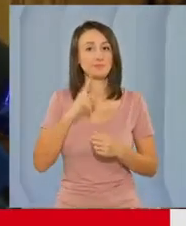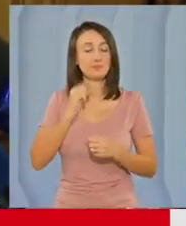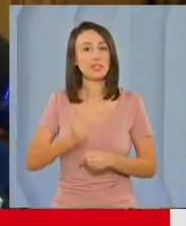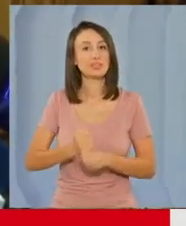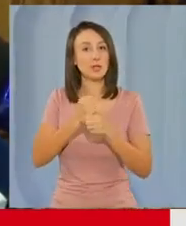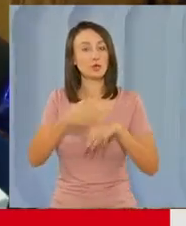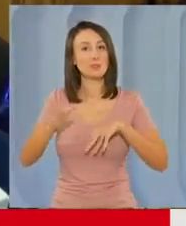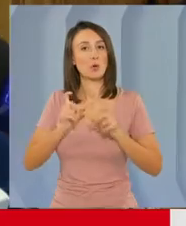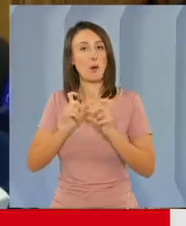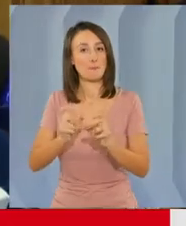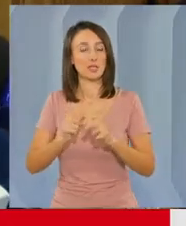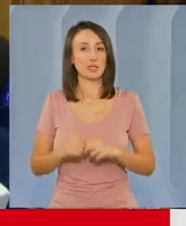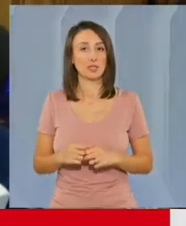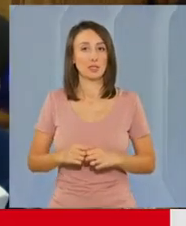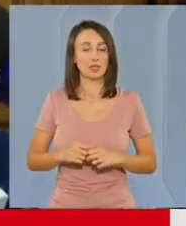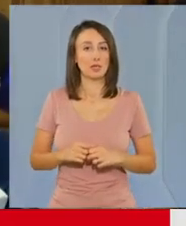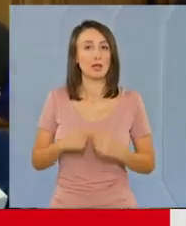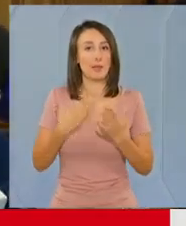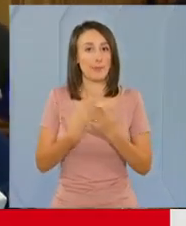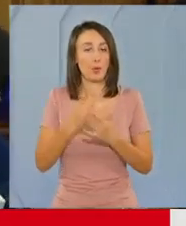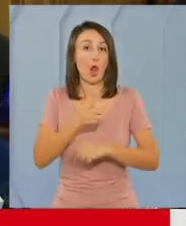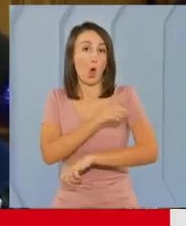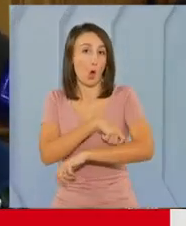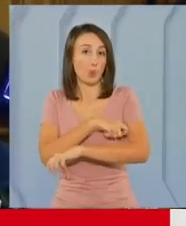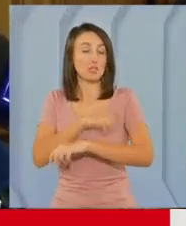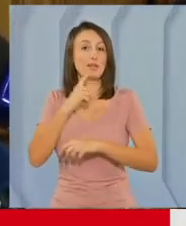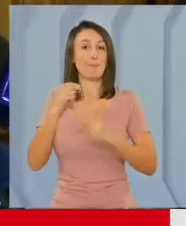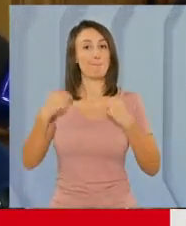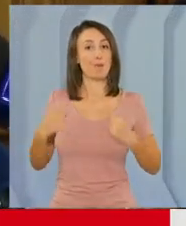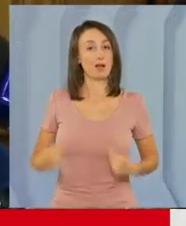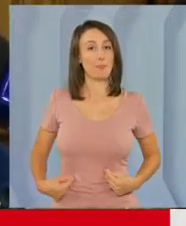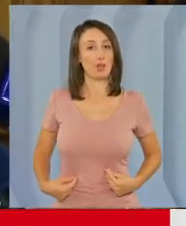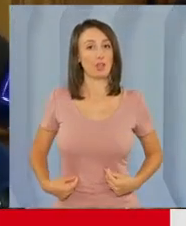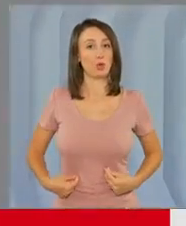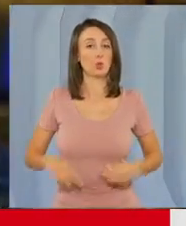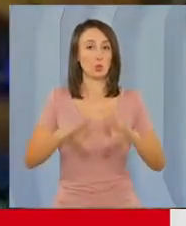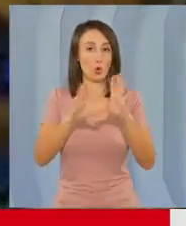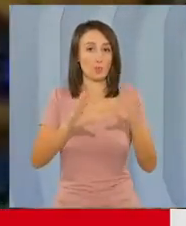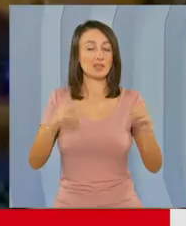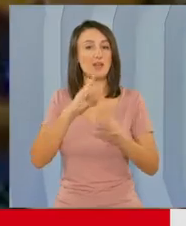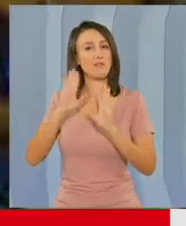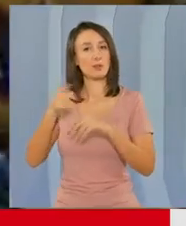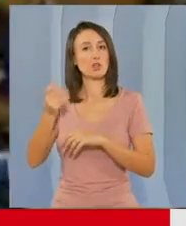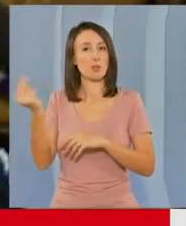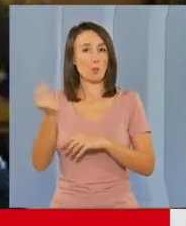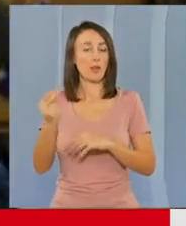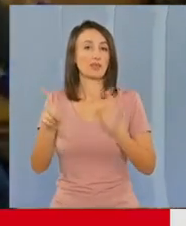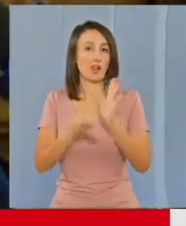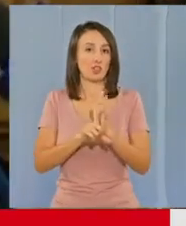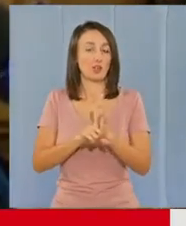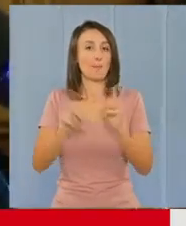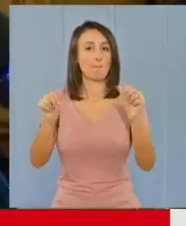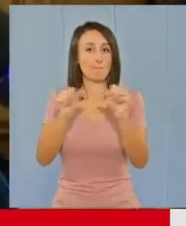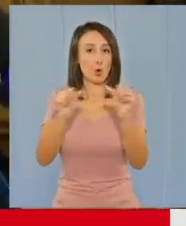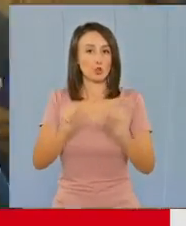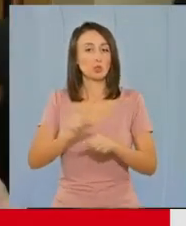sprijinul Ministerului Apărării pentru ca la Comisie, în Parlamentul României, să avem aceste proiecte de legi în